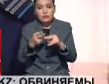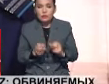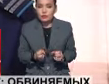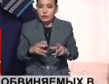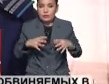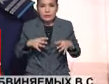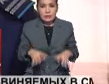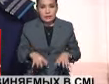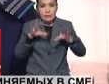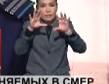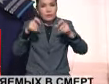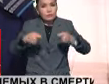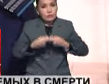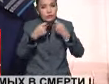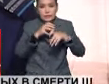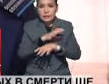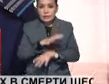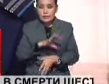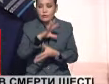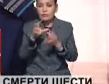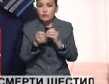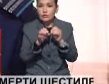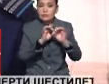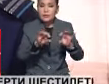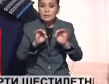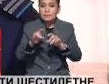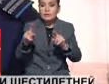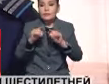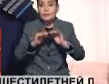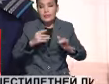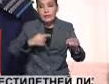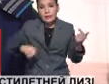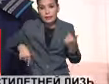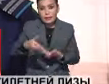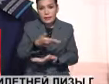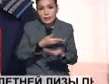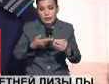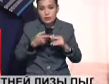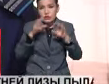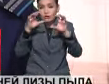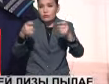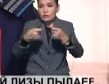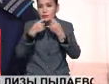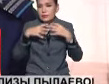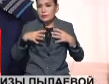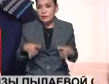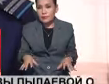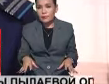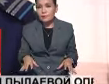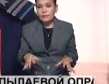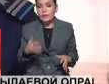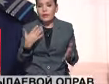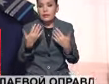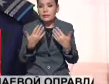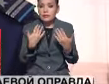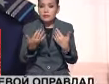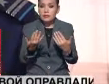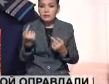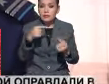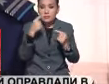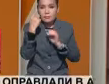правонарушений. Все это доводится, чтобы дети наши не нарушали закон, относились друг к другу